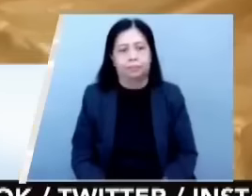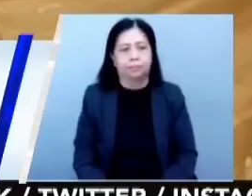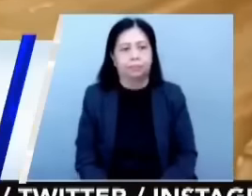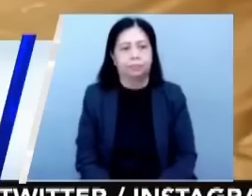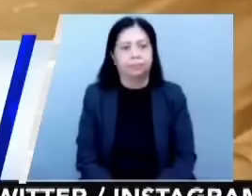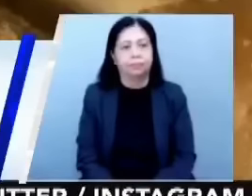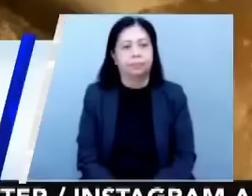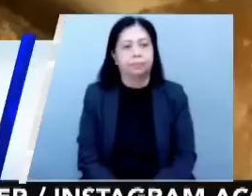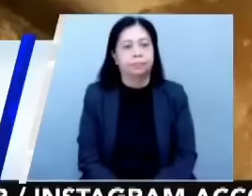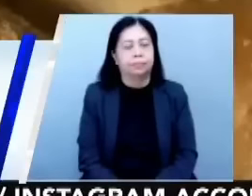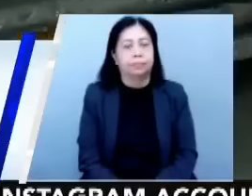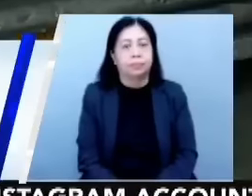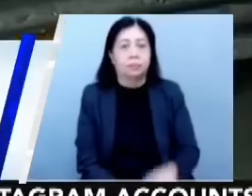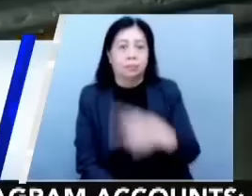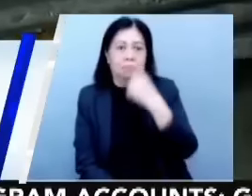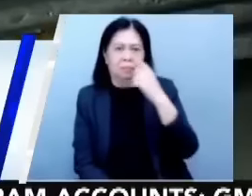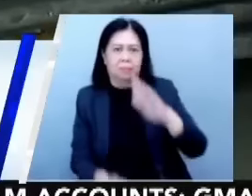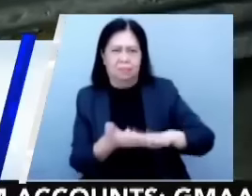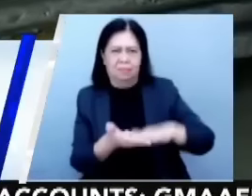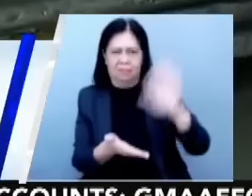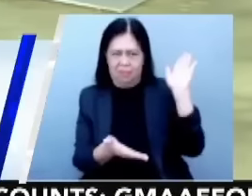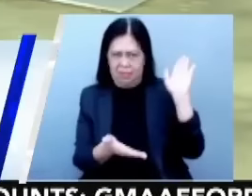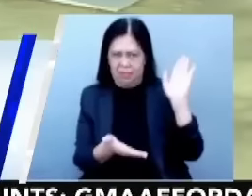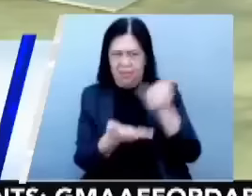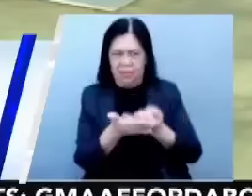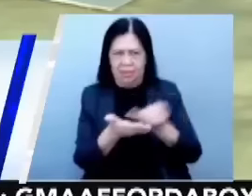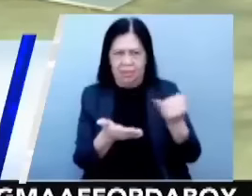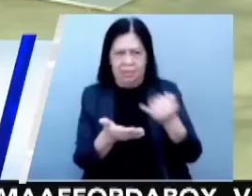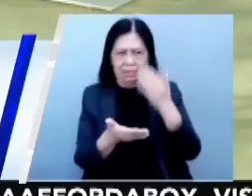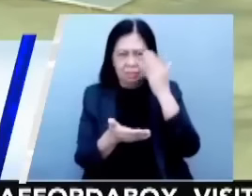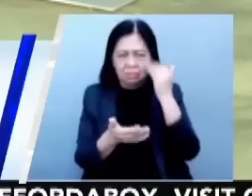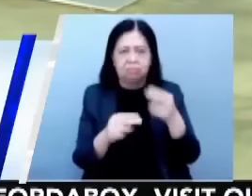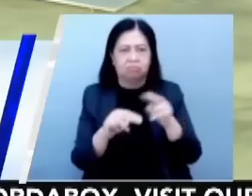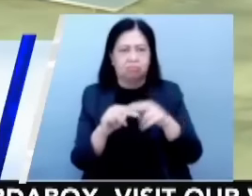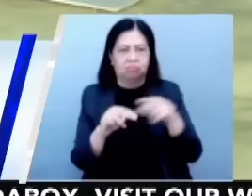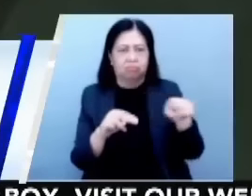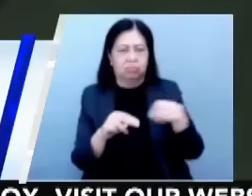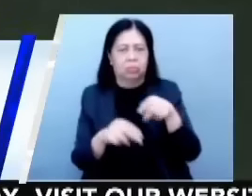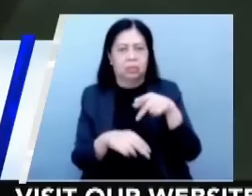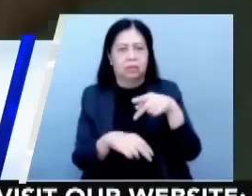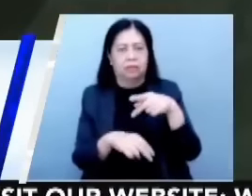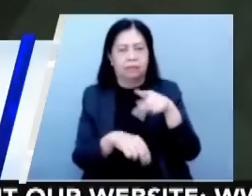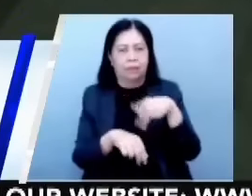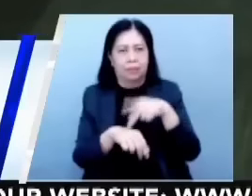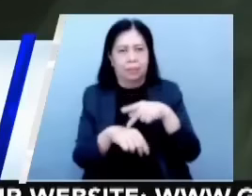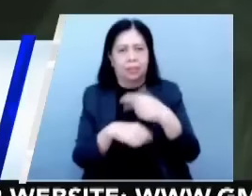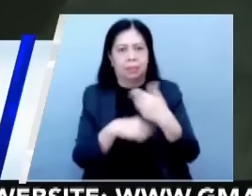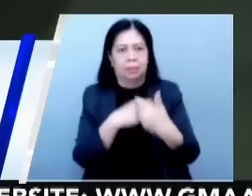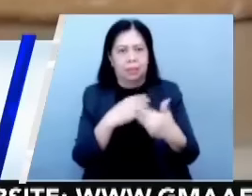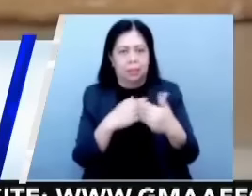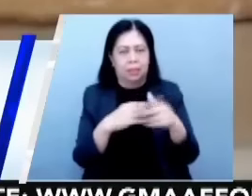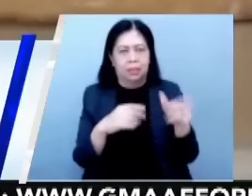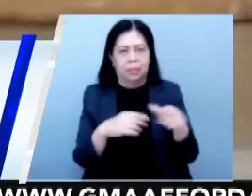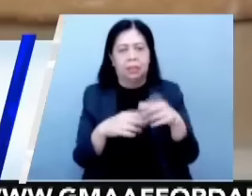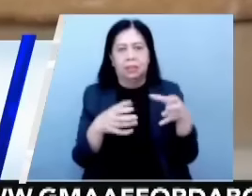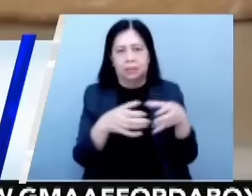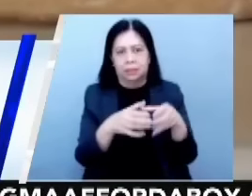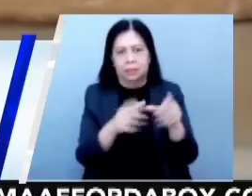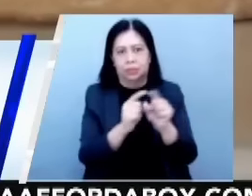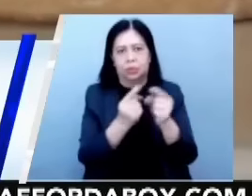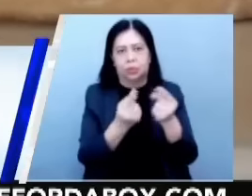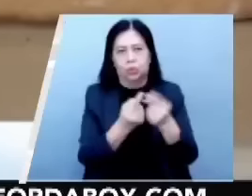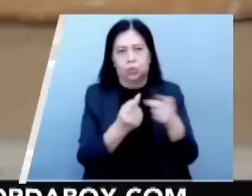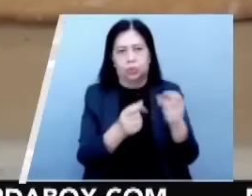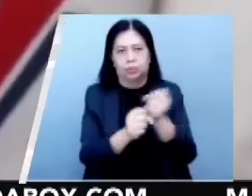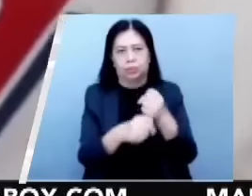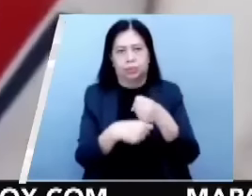Dahil sa nagmamahal na sangkap, humihirit na ng taas presyo ang field baking sa samahan ng mga commercial bakers sa bansa. 2 pesos hanggang